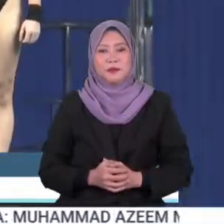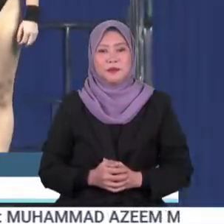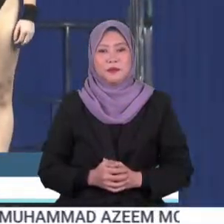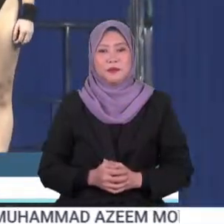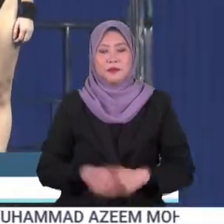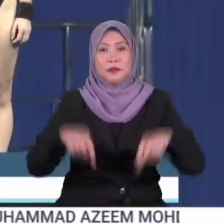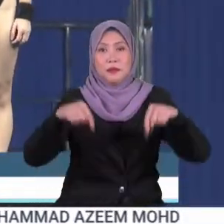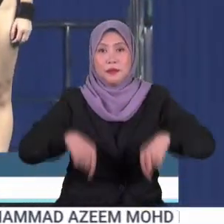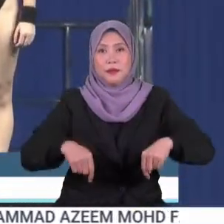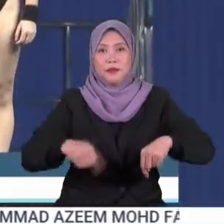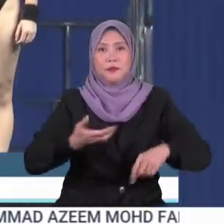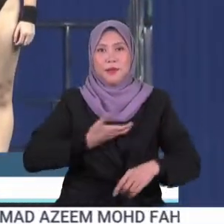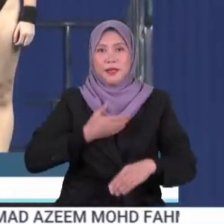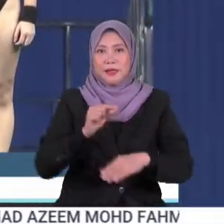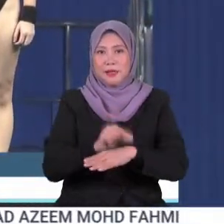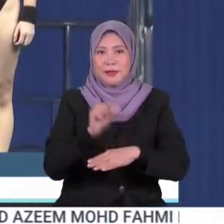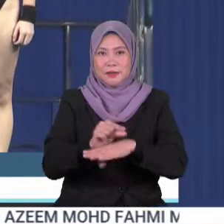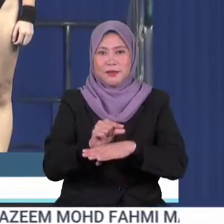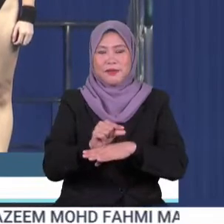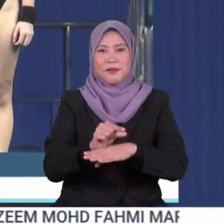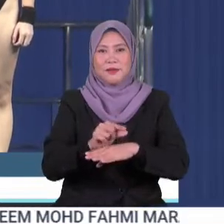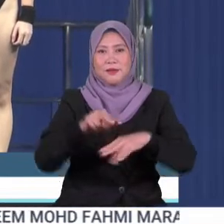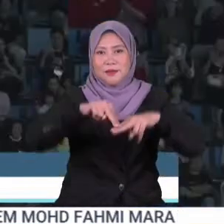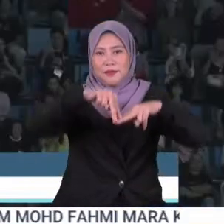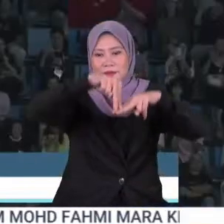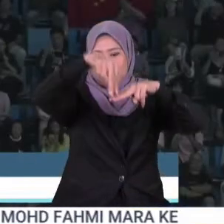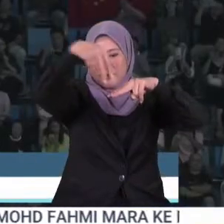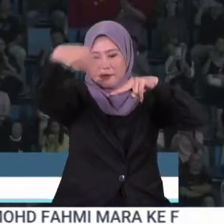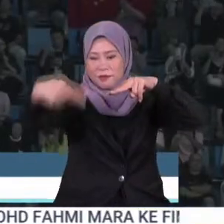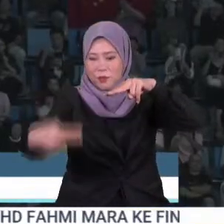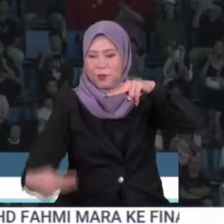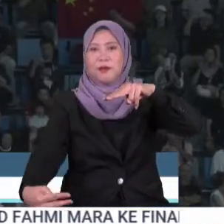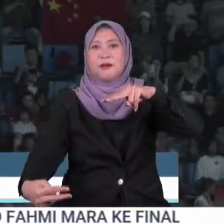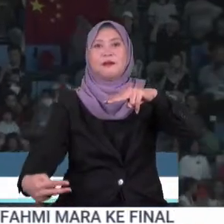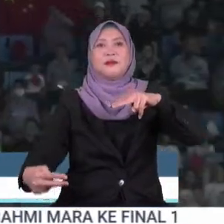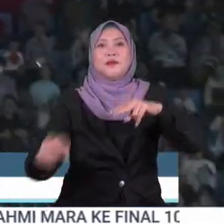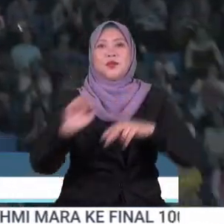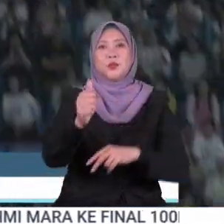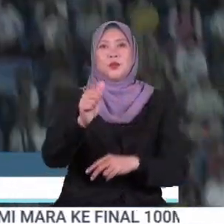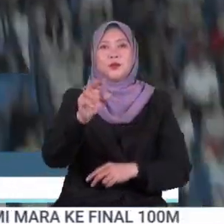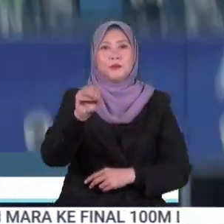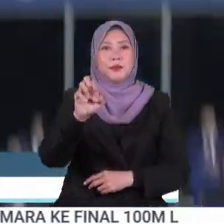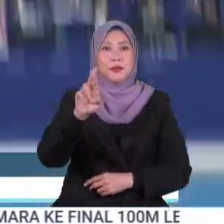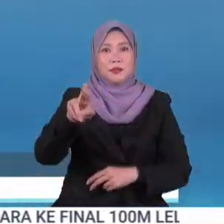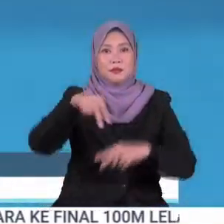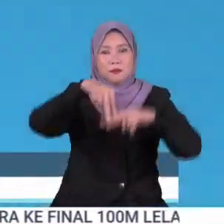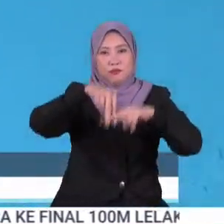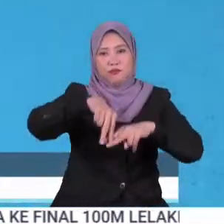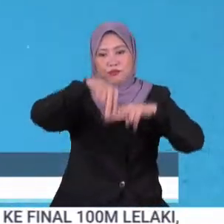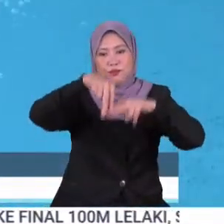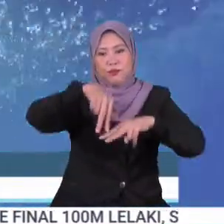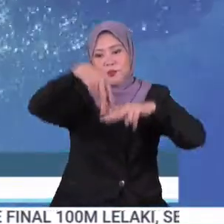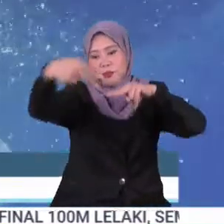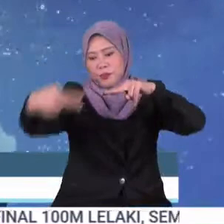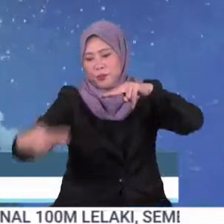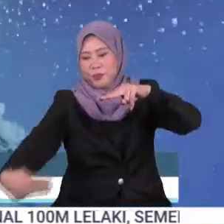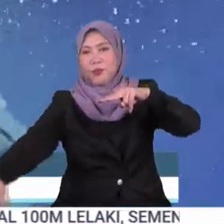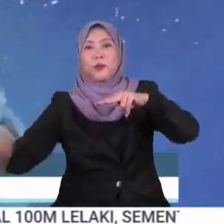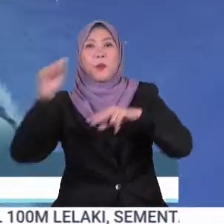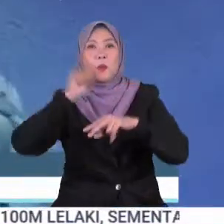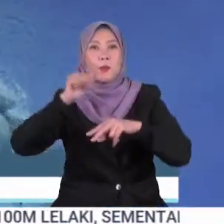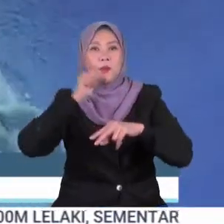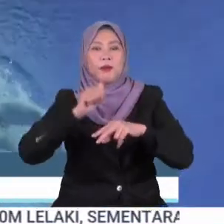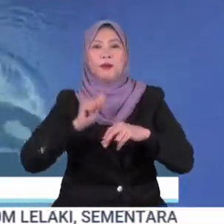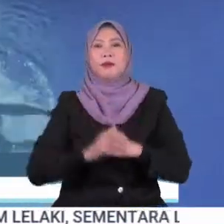Sementara itu, hari ini satu pingat gangsa turut diraih kem terjun negara menerusi acara 10 meter platform seirama wanita.